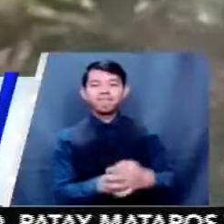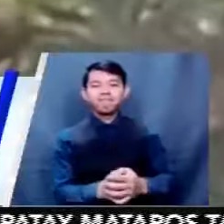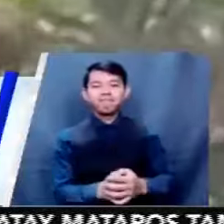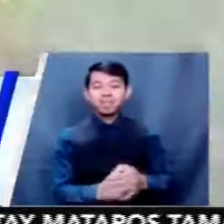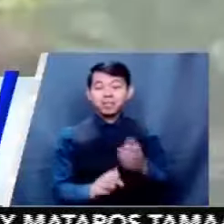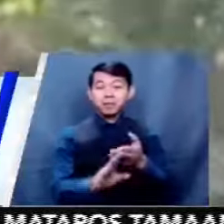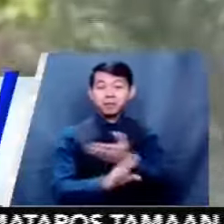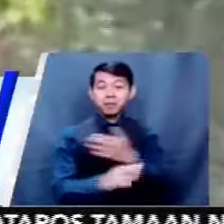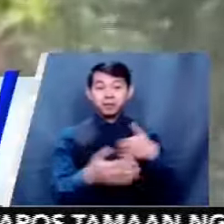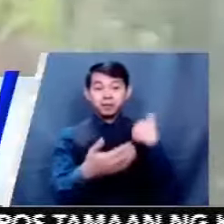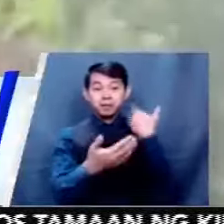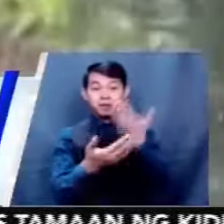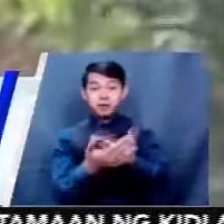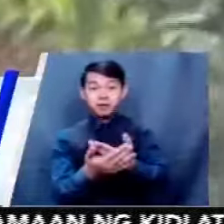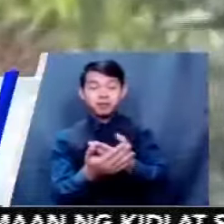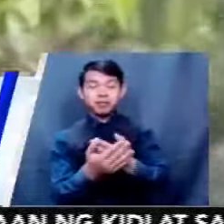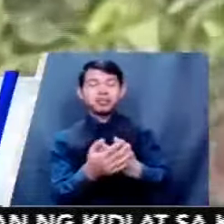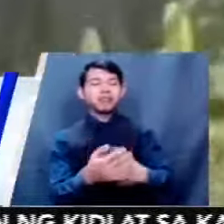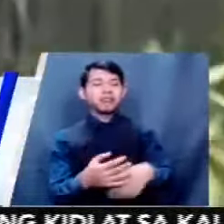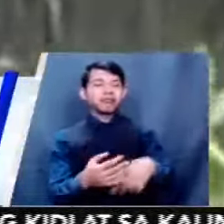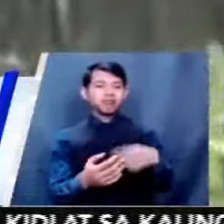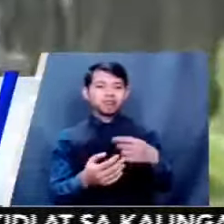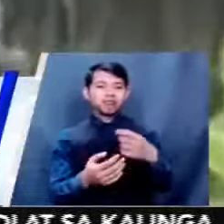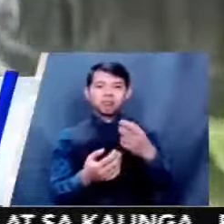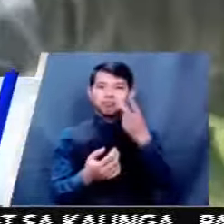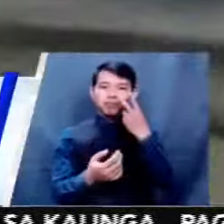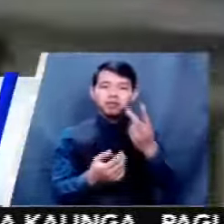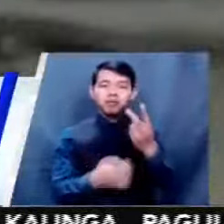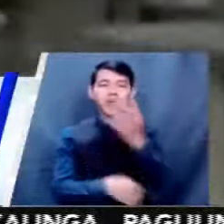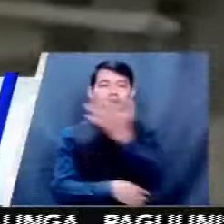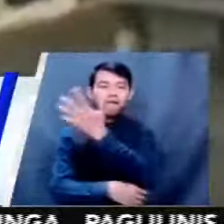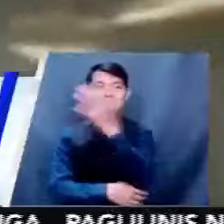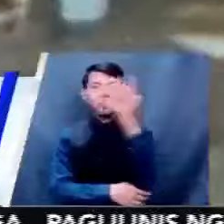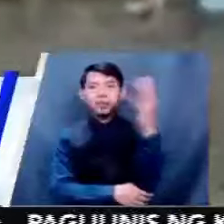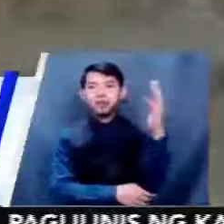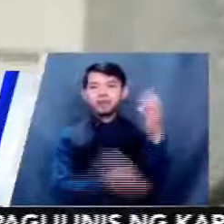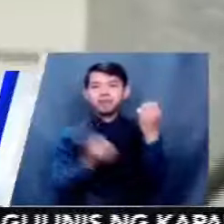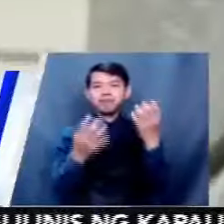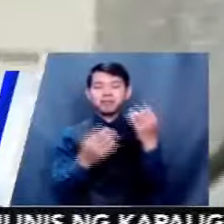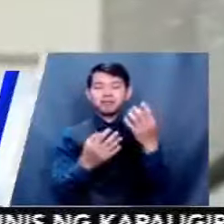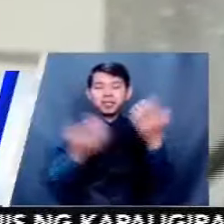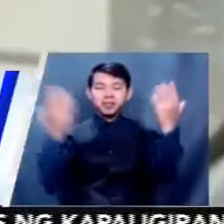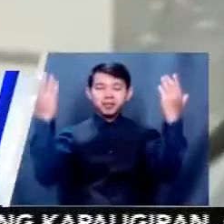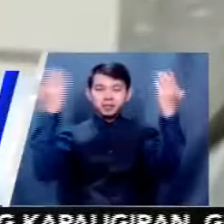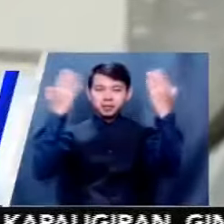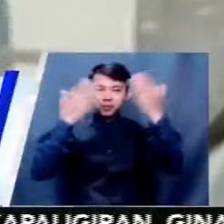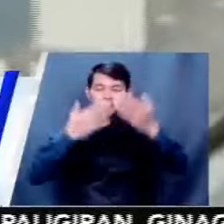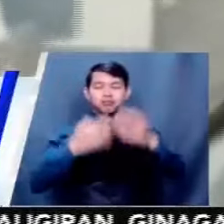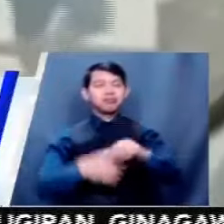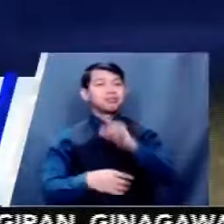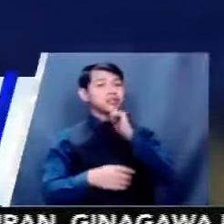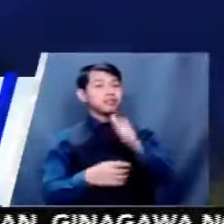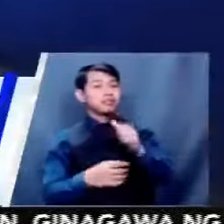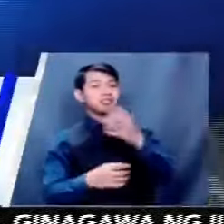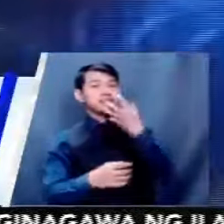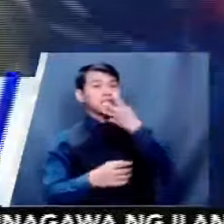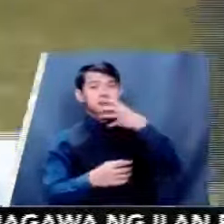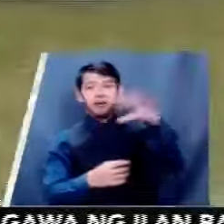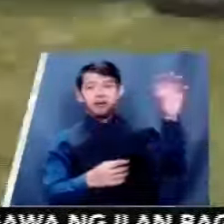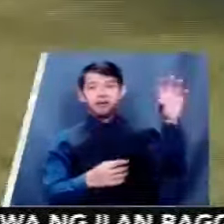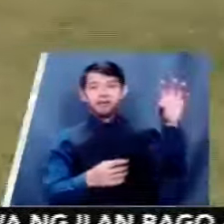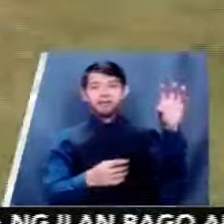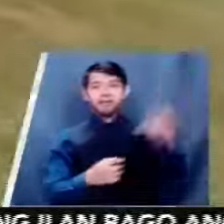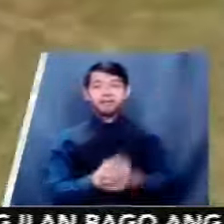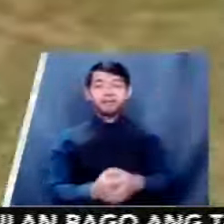k nao ang sasalubong malilim kaya hindi ka matakot na mangitim outing malawak din ang parking